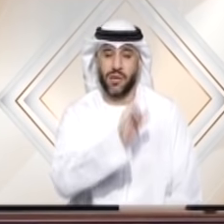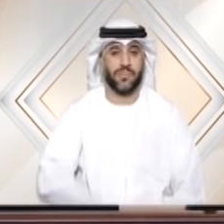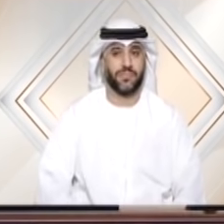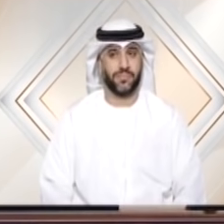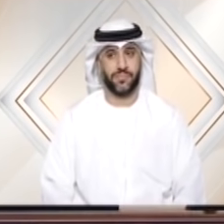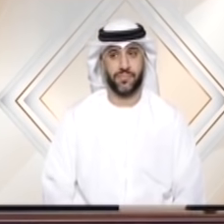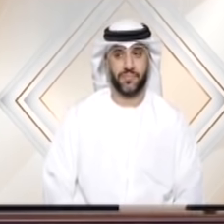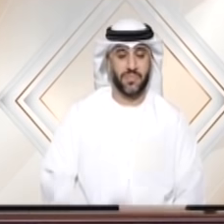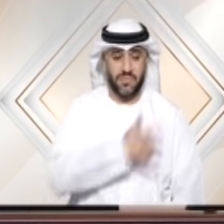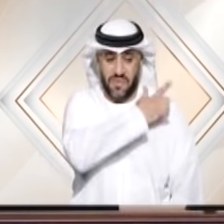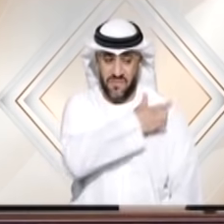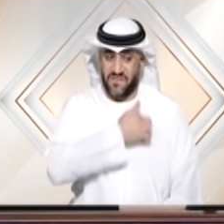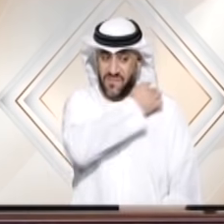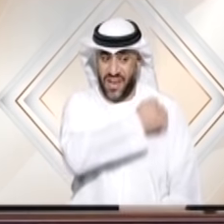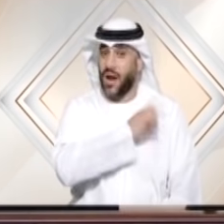اثمه،